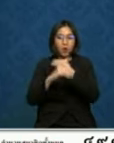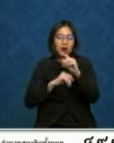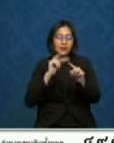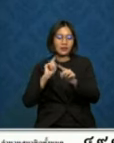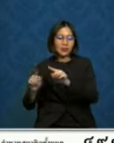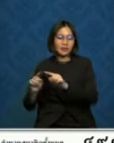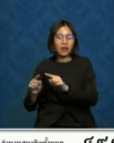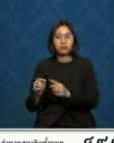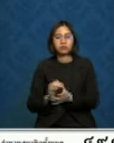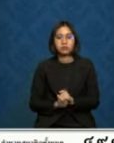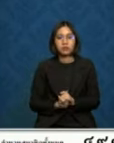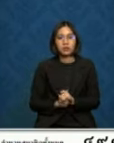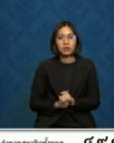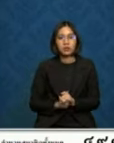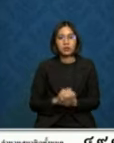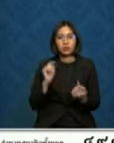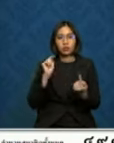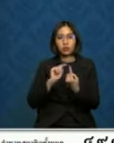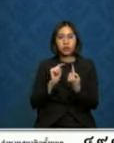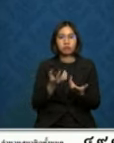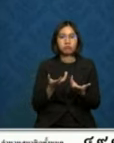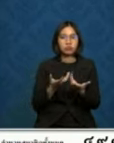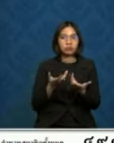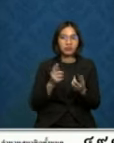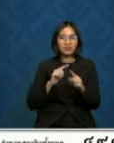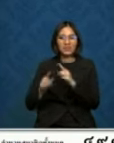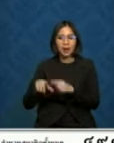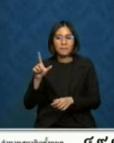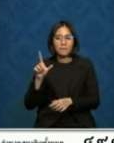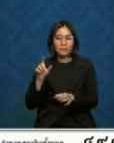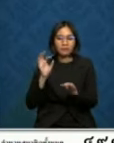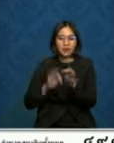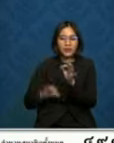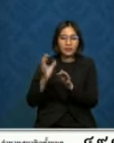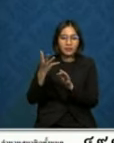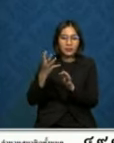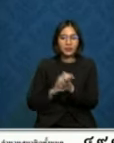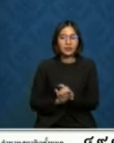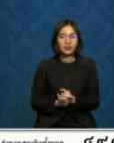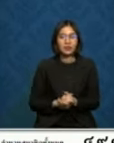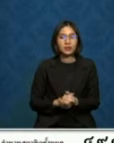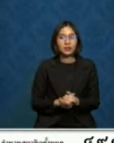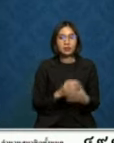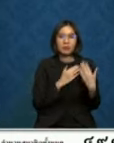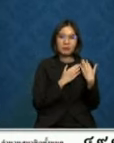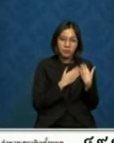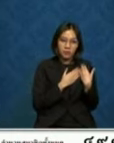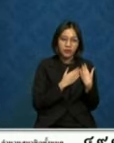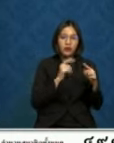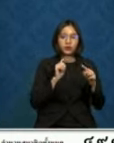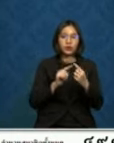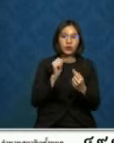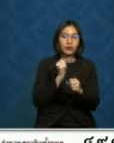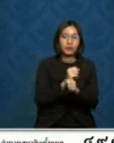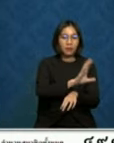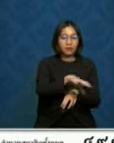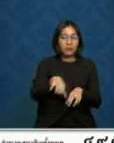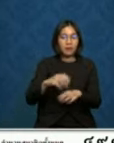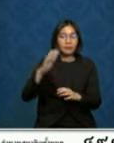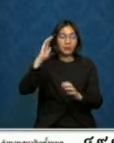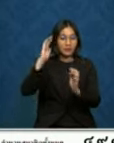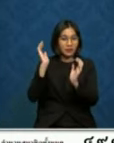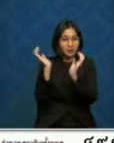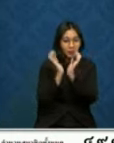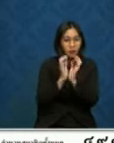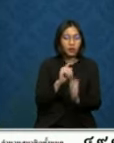านี้ไม่เพียงแต่จะนำไปสู่การใช้ทรัพยากรอย่างสิ้นเปลืองนะครับแต่ยังสร้างภาระให้กับหน่วยงานเช่นตำรว